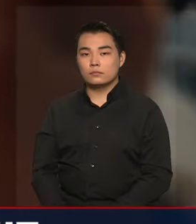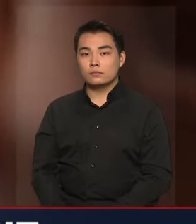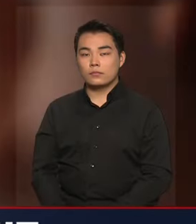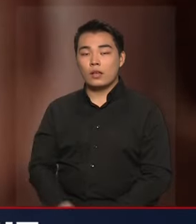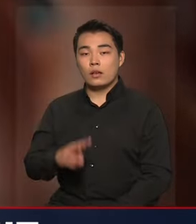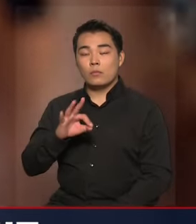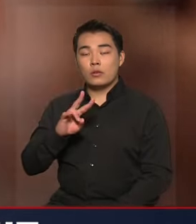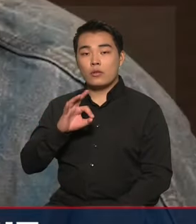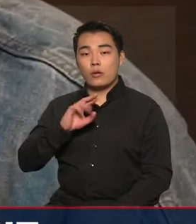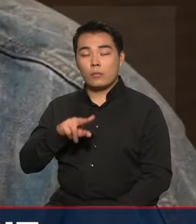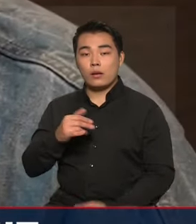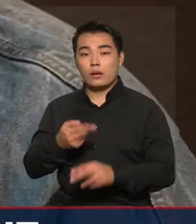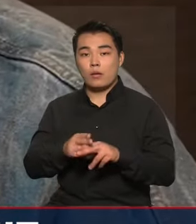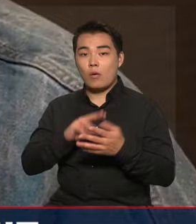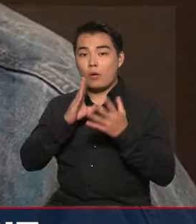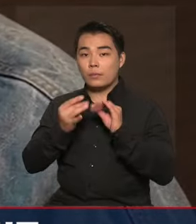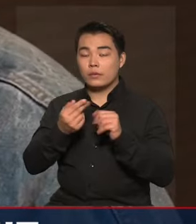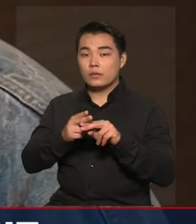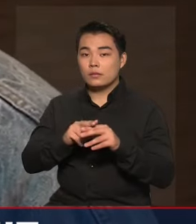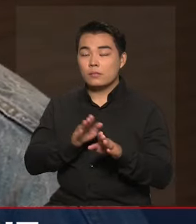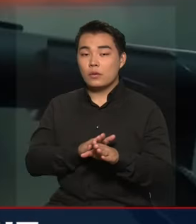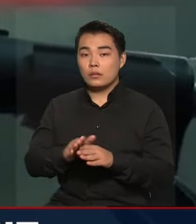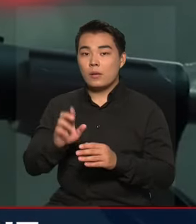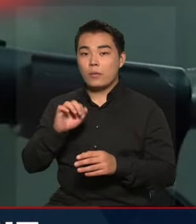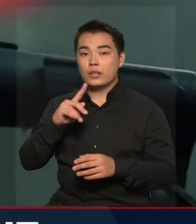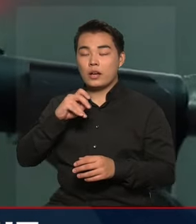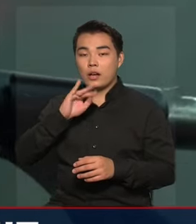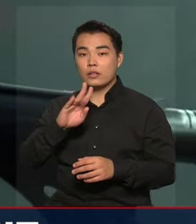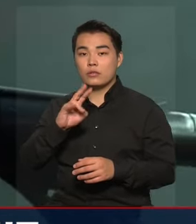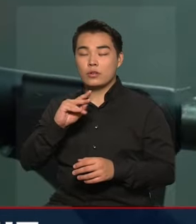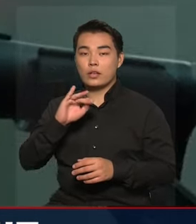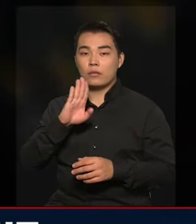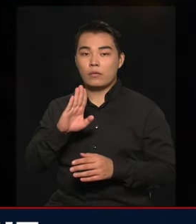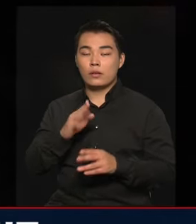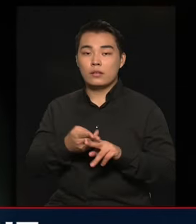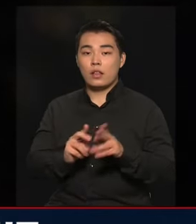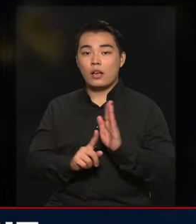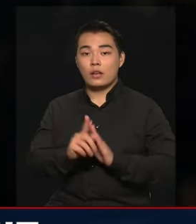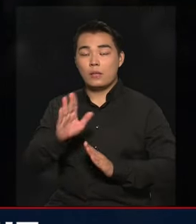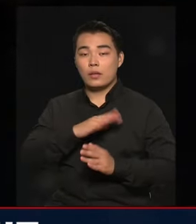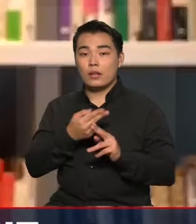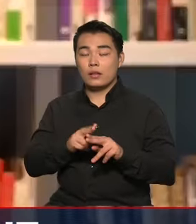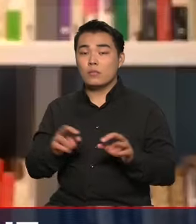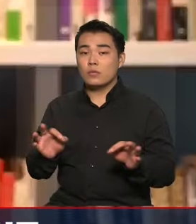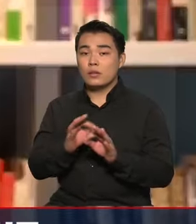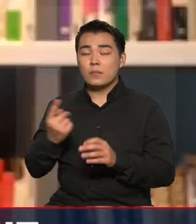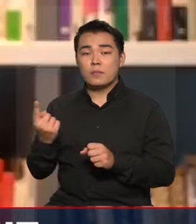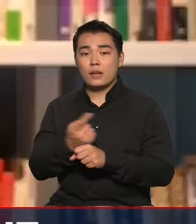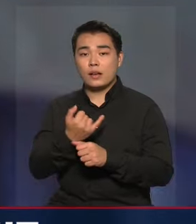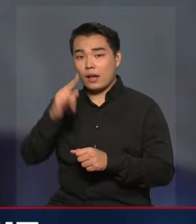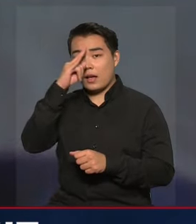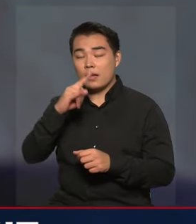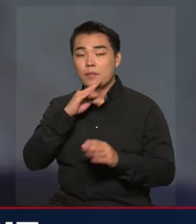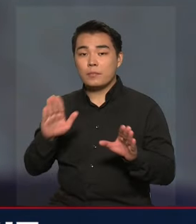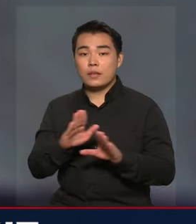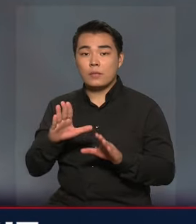Ван Соптың қазақ өнеріне қызығушылығы Батырхан Шөкеновтің «Жамбыр» әнінен басталған екен. Бұл оның репертуарындағы алғашқы қазақ әні.